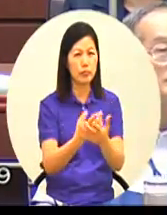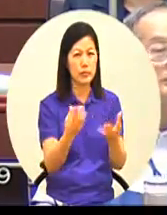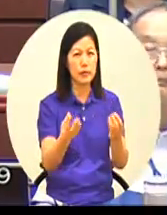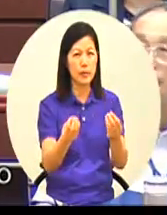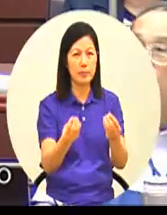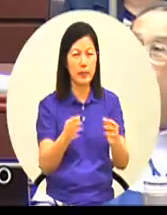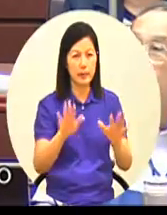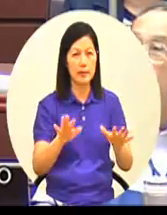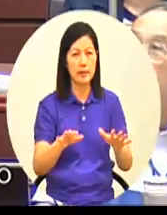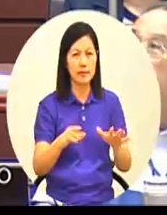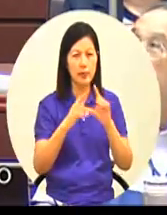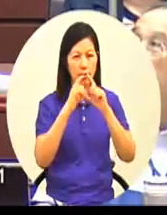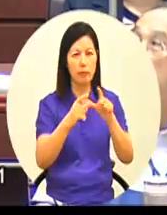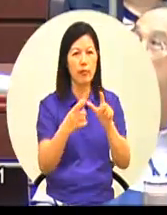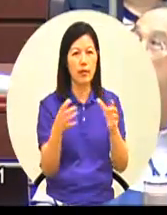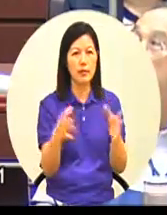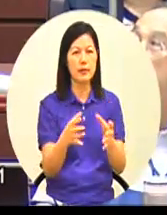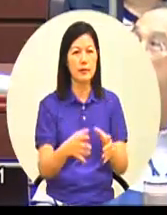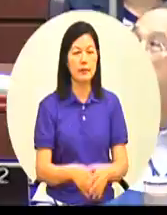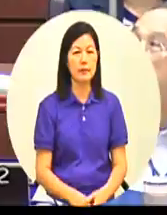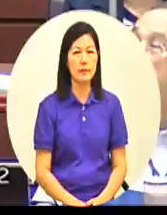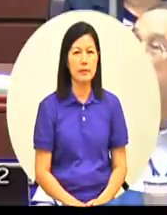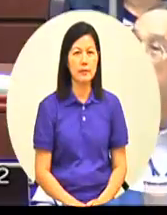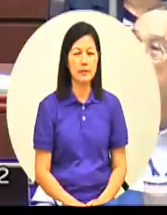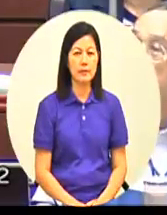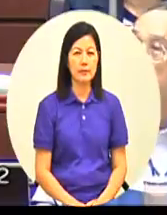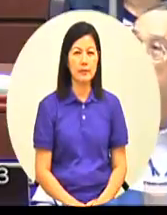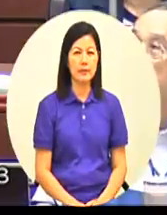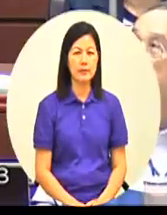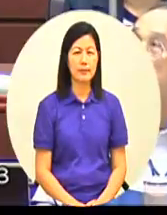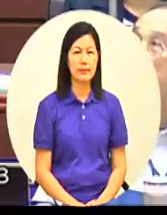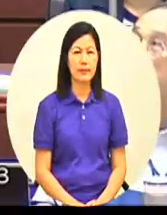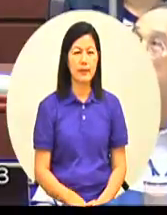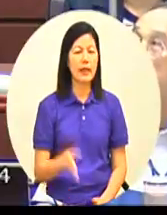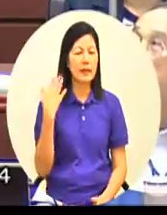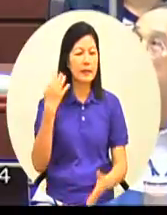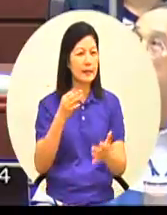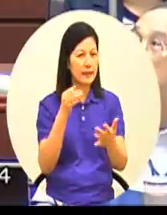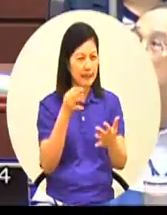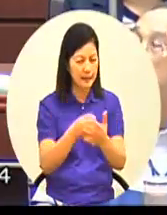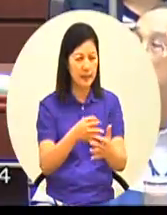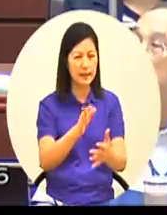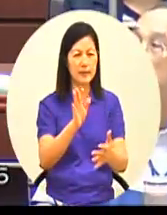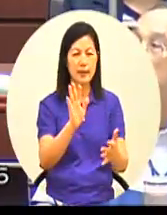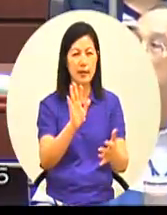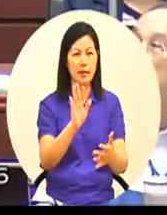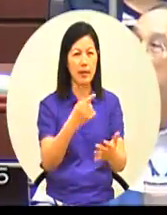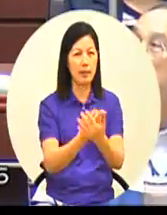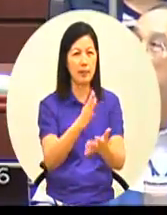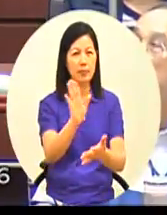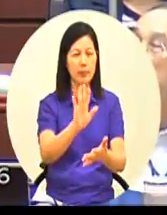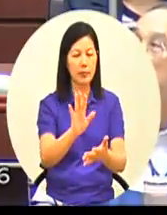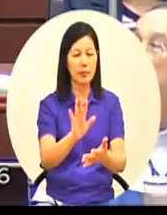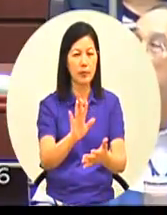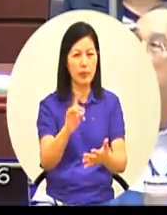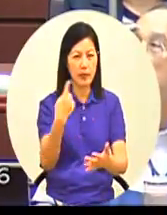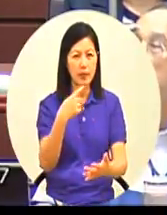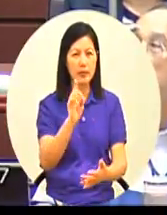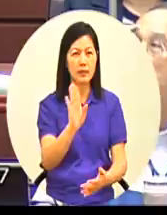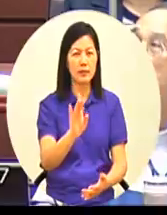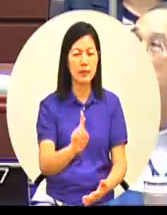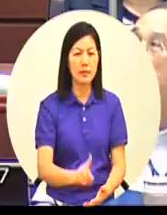回答。其实我们以前一直不参加是有道理的，因为这